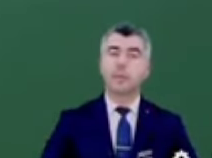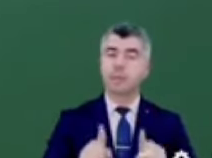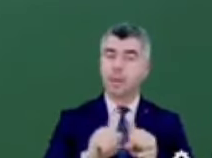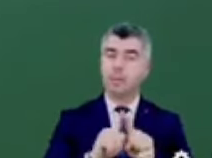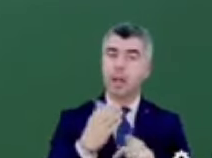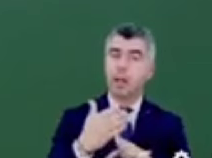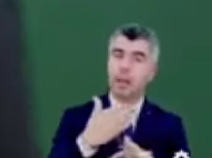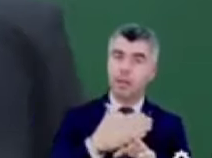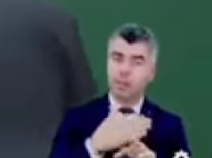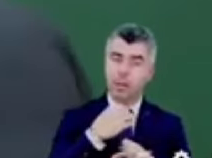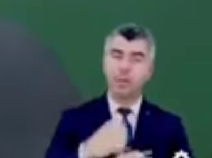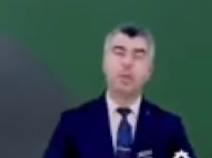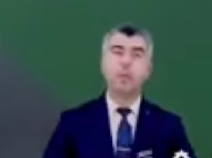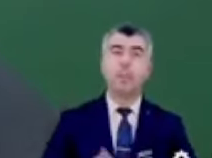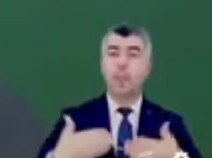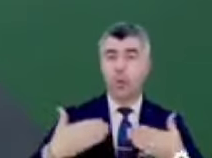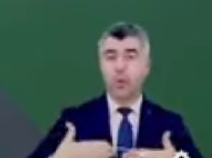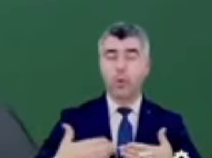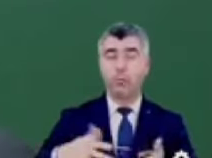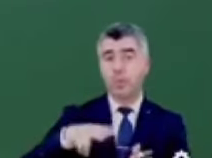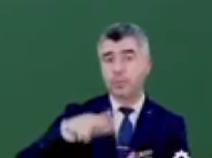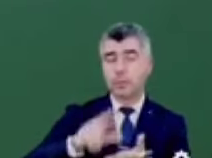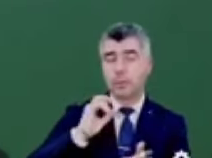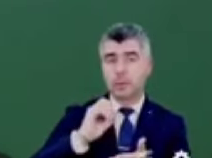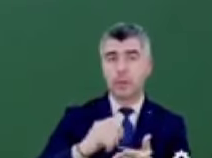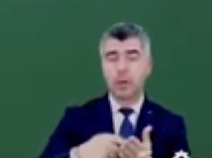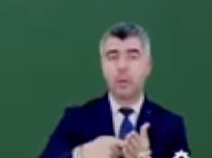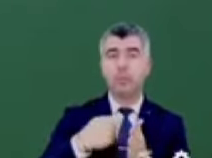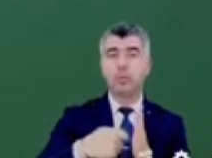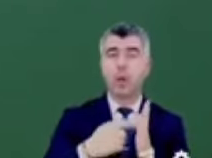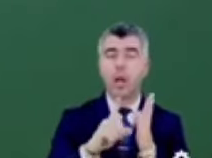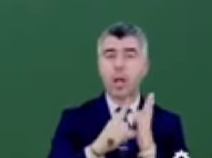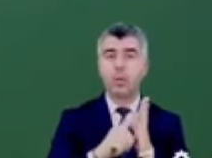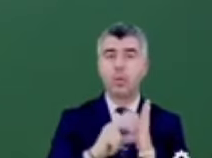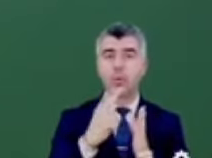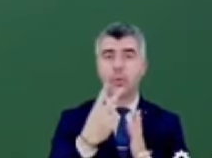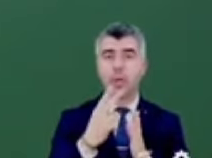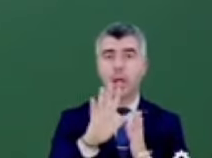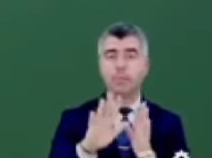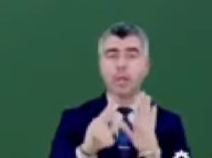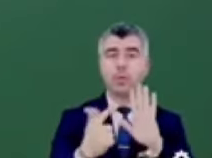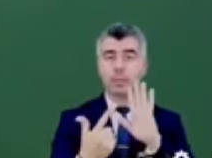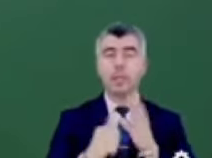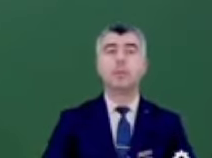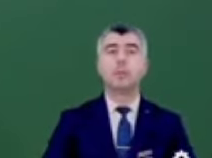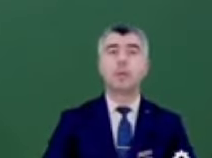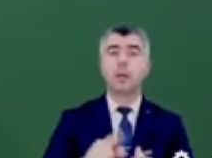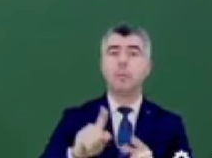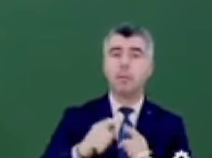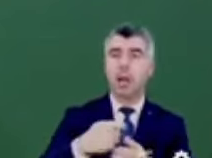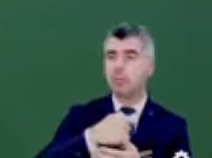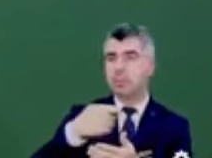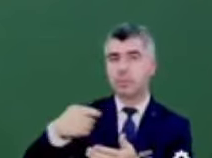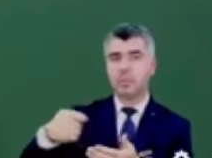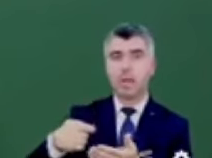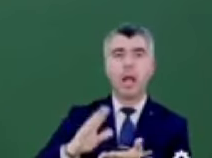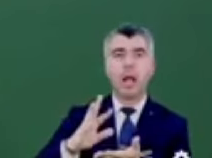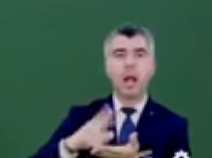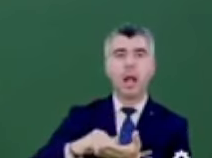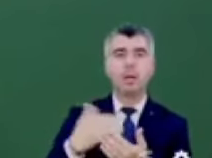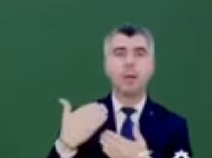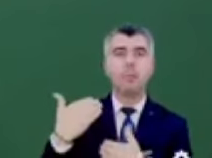الاشاره تمت اليوم المصادقه على مرسوم 2 22 1075 المتعلق بمنح بطاقه شخص في